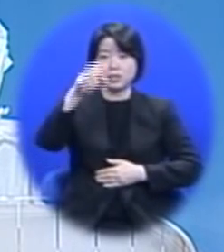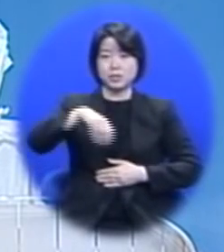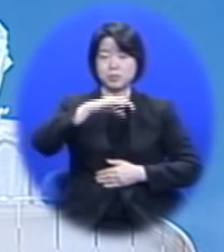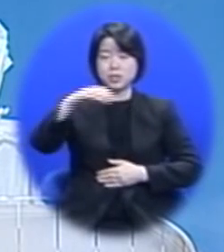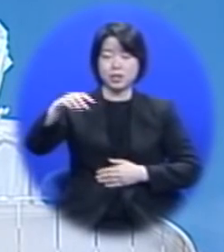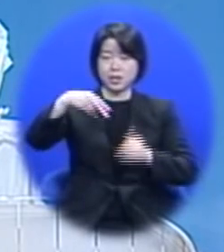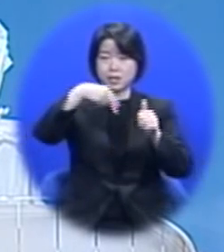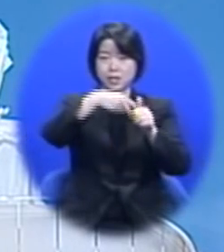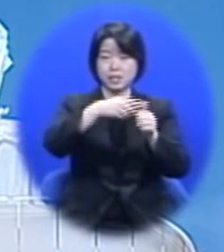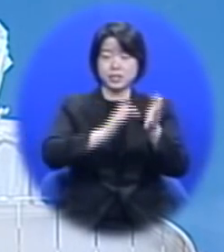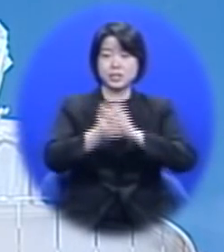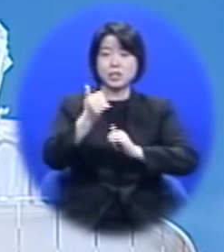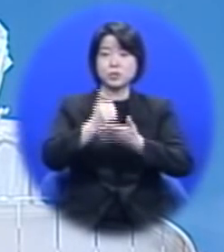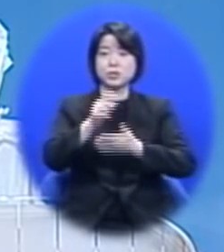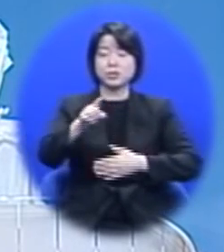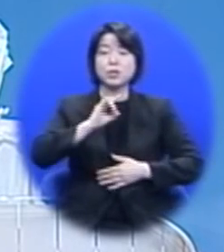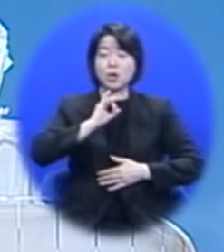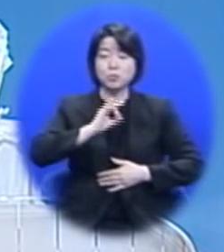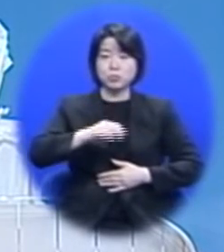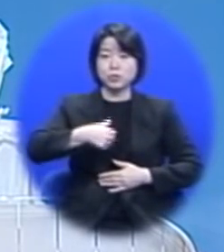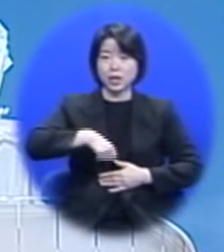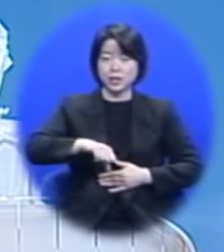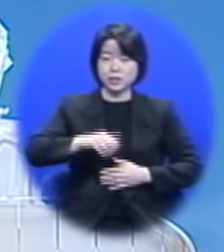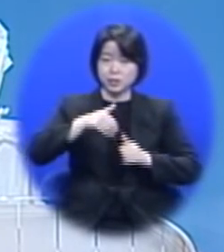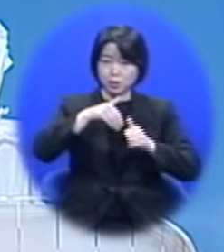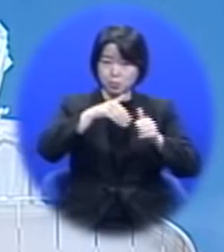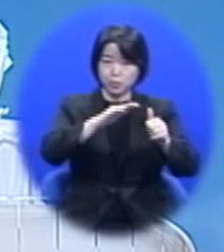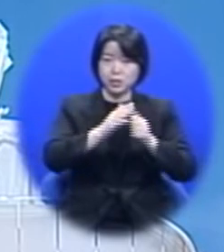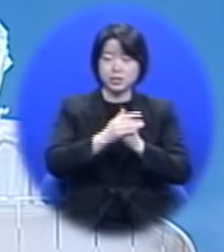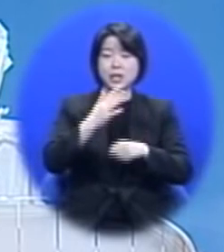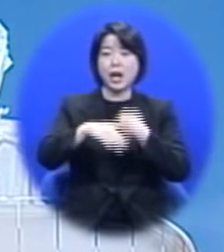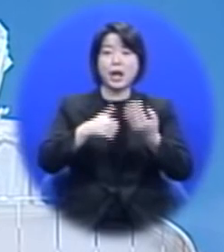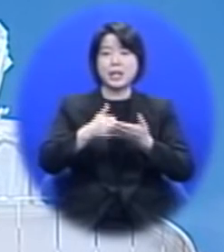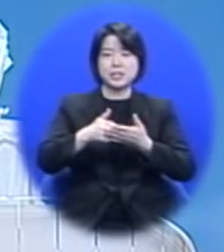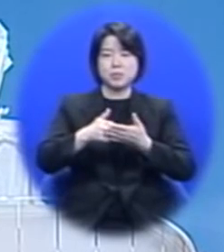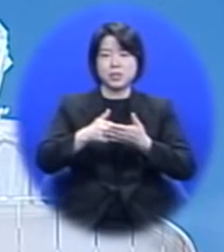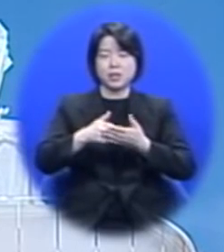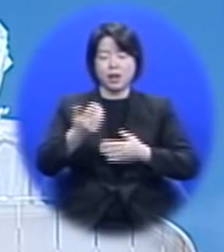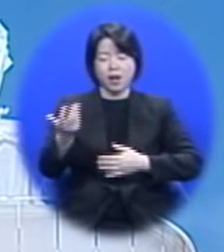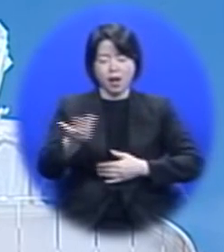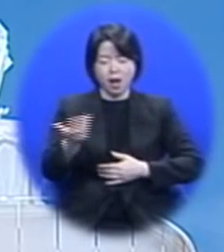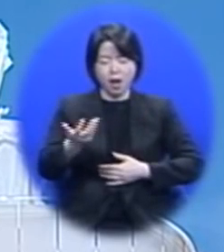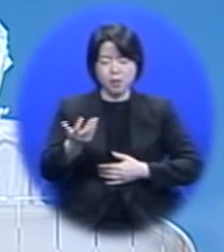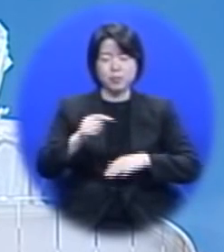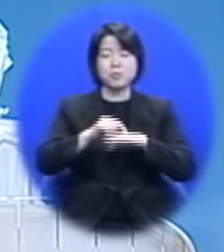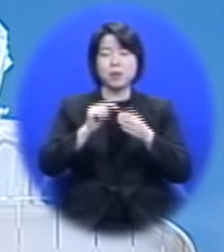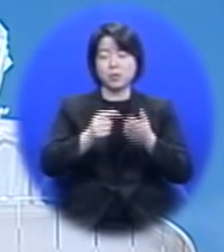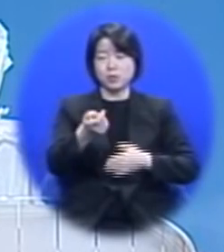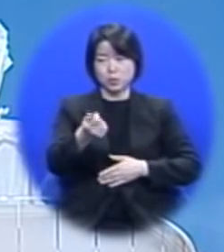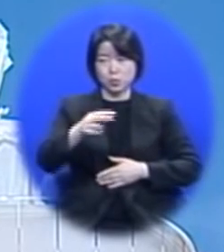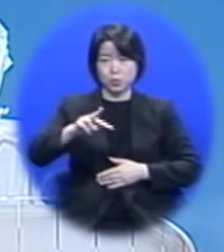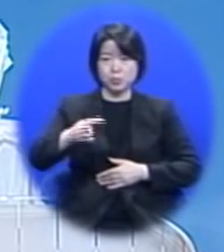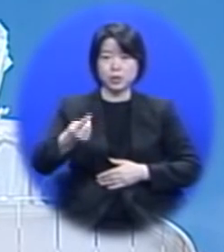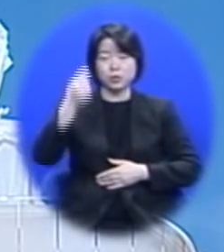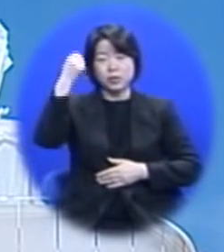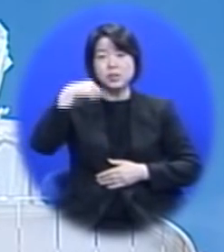달리신 예수님, 그 독생자를 보내신 하나님의 찢어지는 마음을 조금이나마 느낄 수 있었습니다.